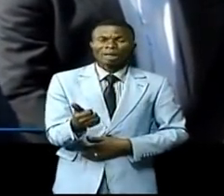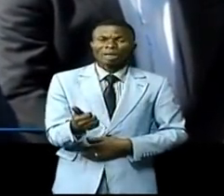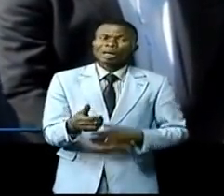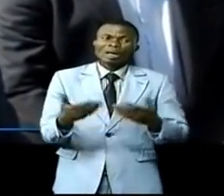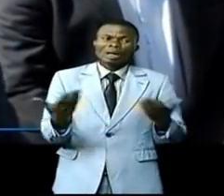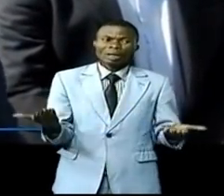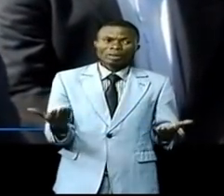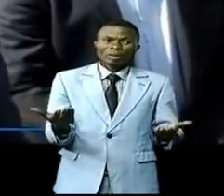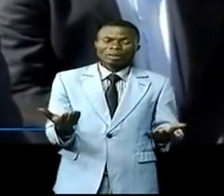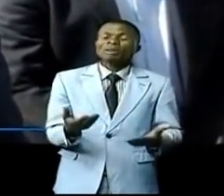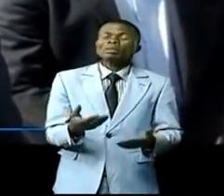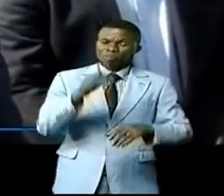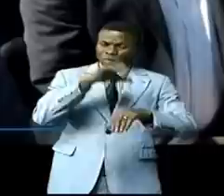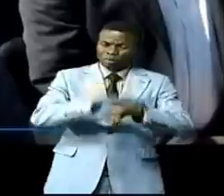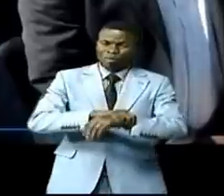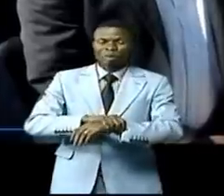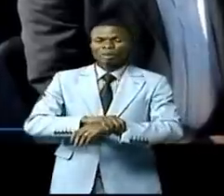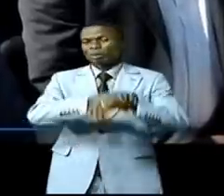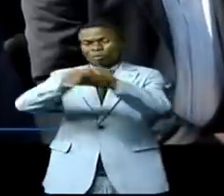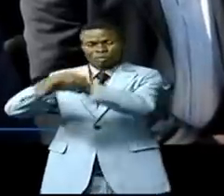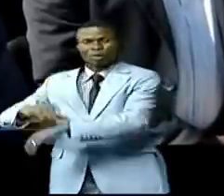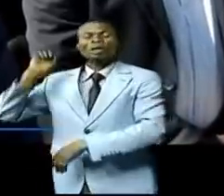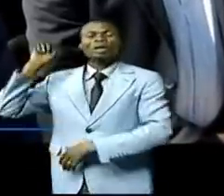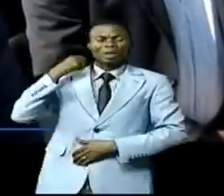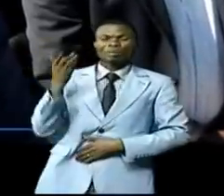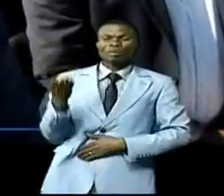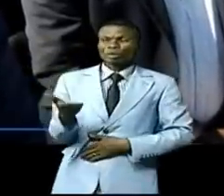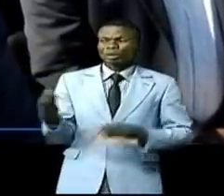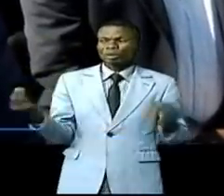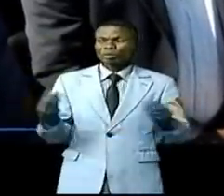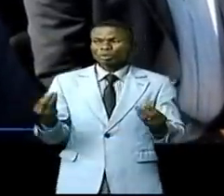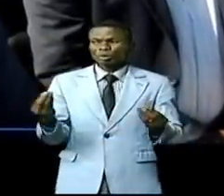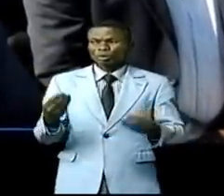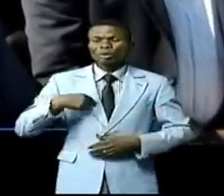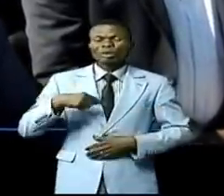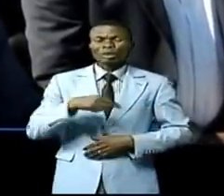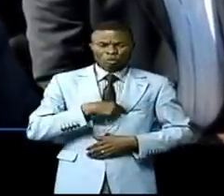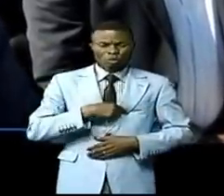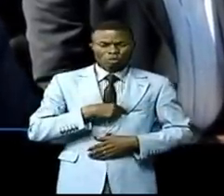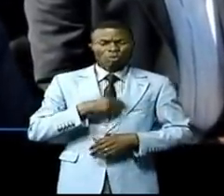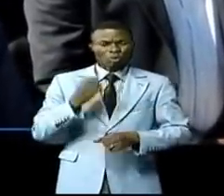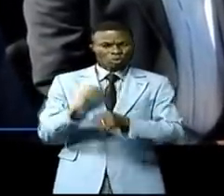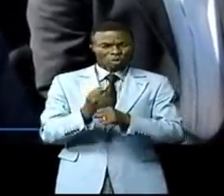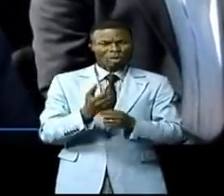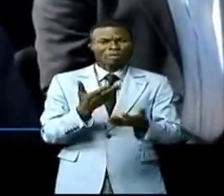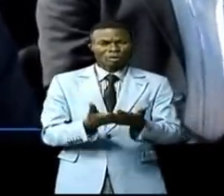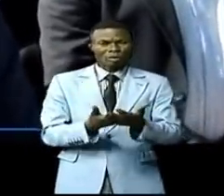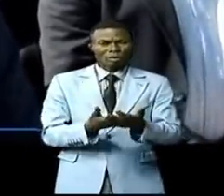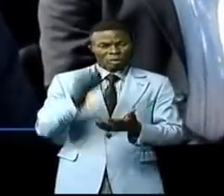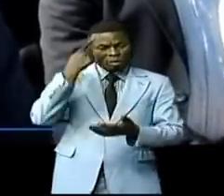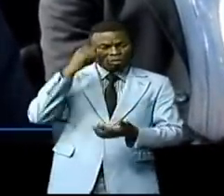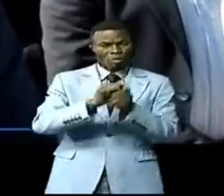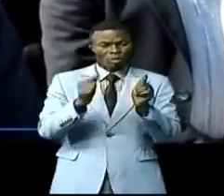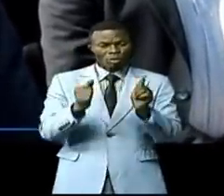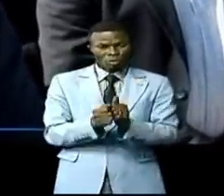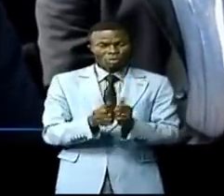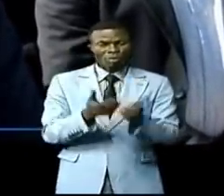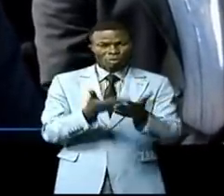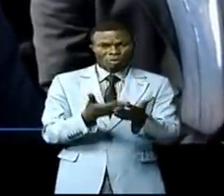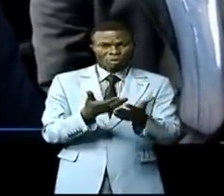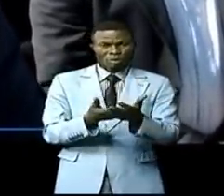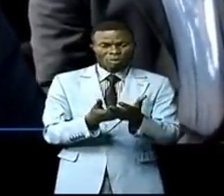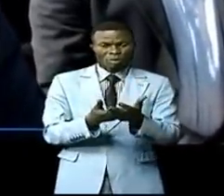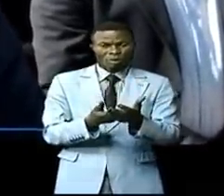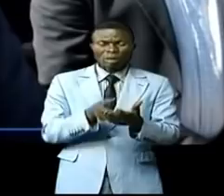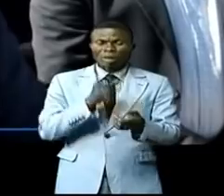ta place est en prison. C'est pour cette raison, d'une façon symbolique, par rapport à mon passage, nous avons causé